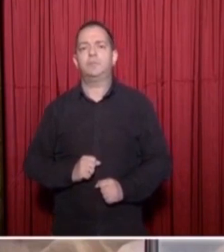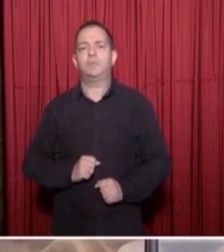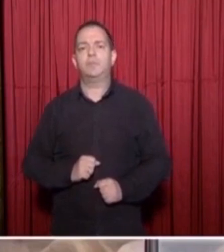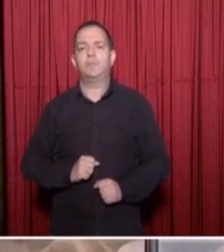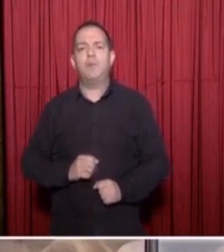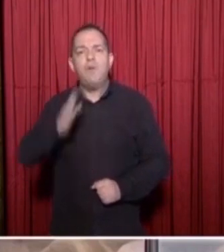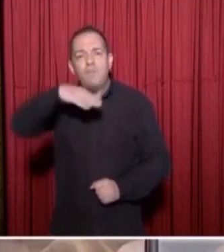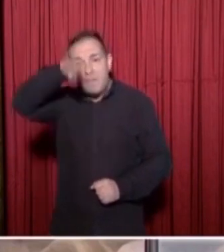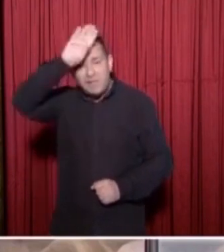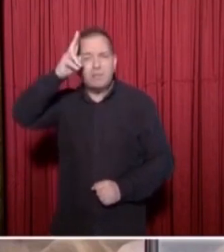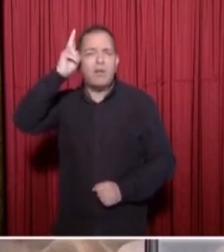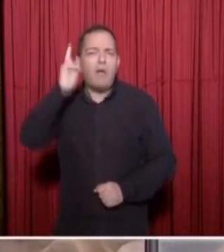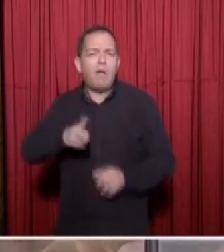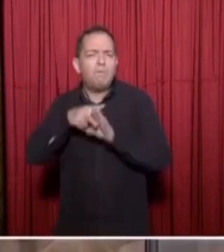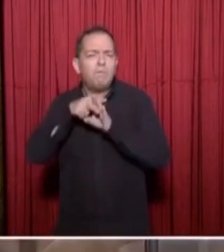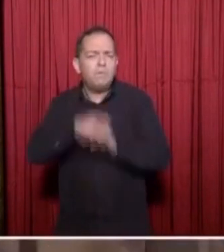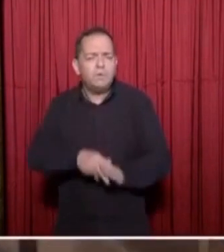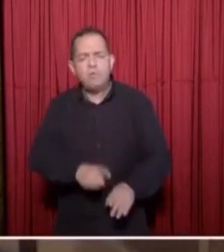Τρίμα τυράννου επί